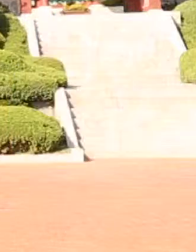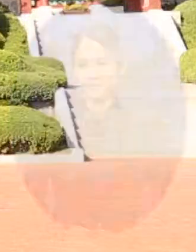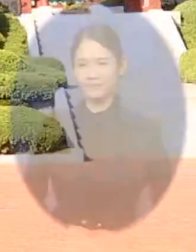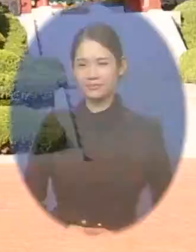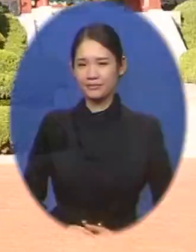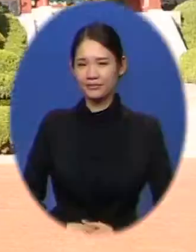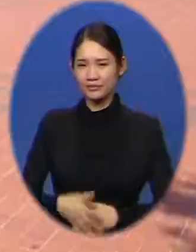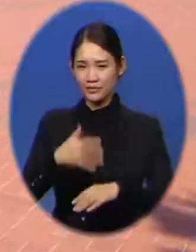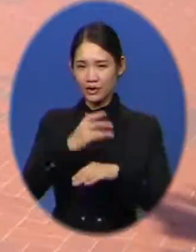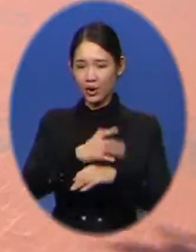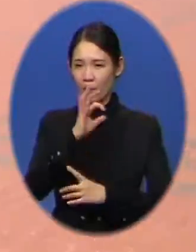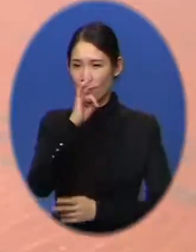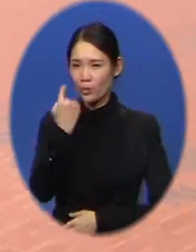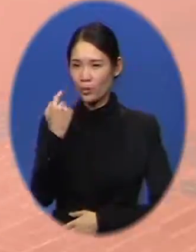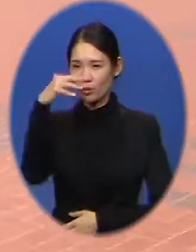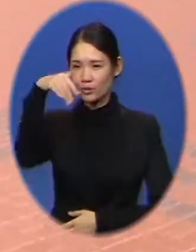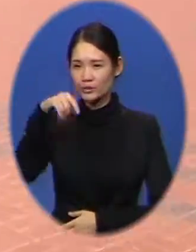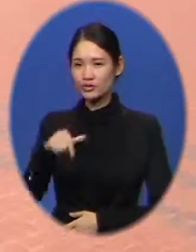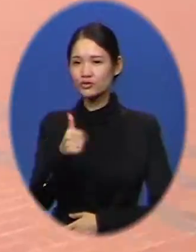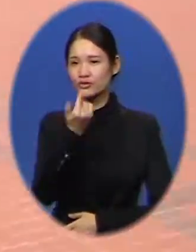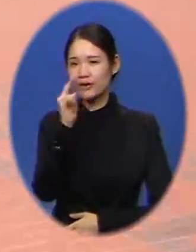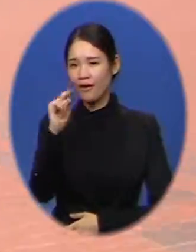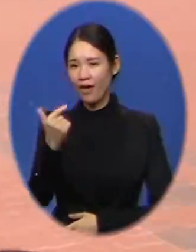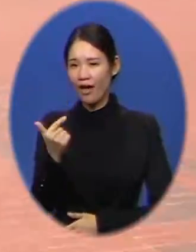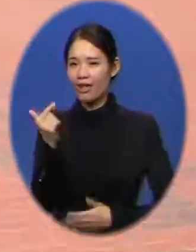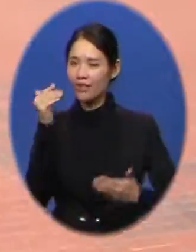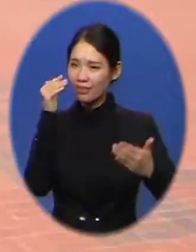드디어 오죽헌에 도착했습니다.